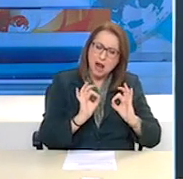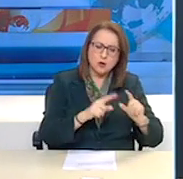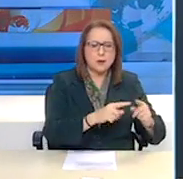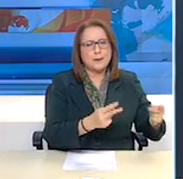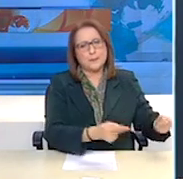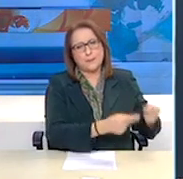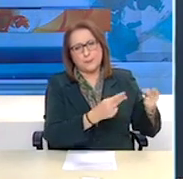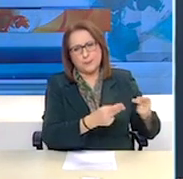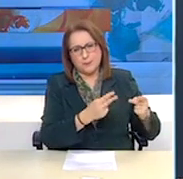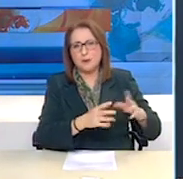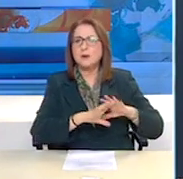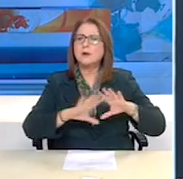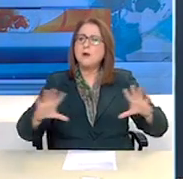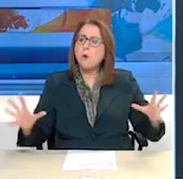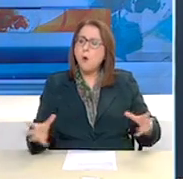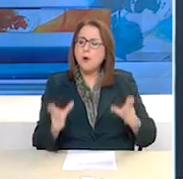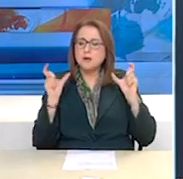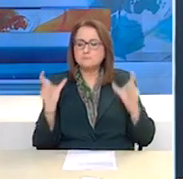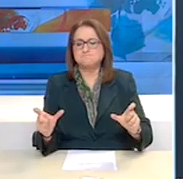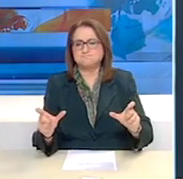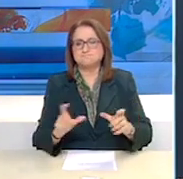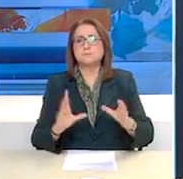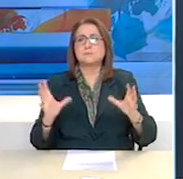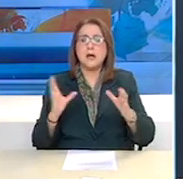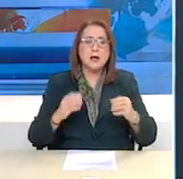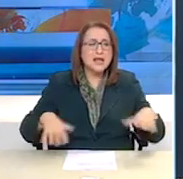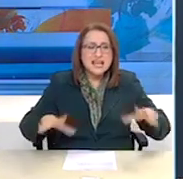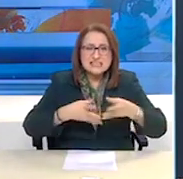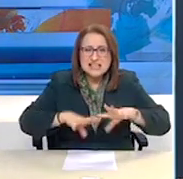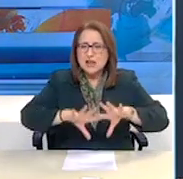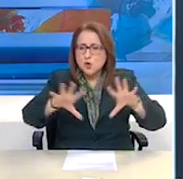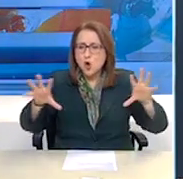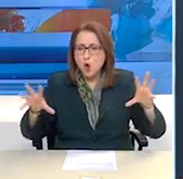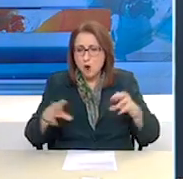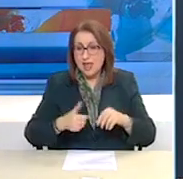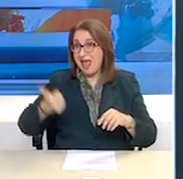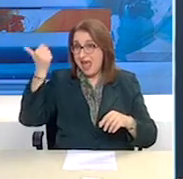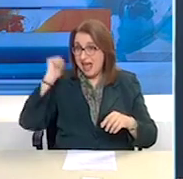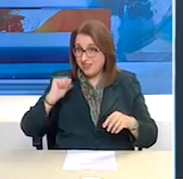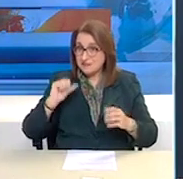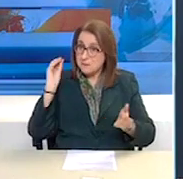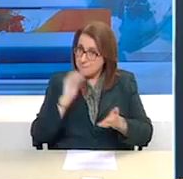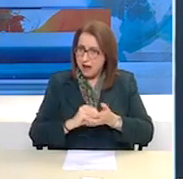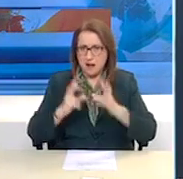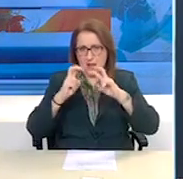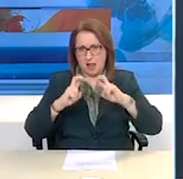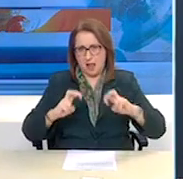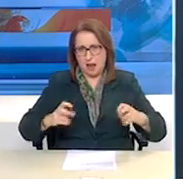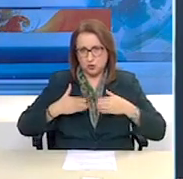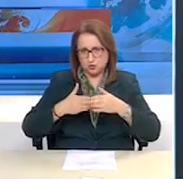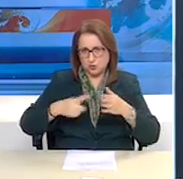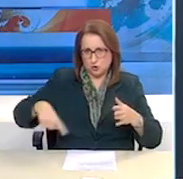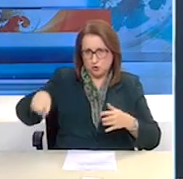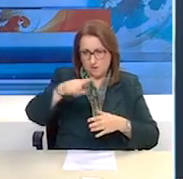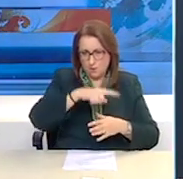και περιορισμό των κοινωνικών επαφών. Χθες, 31 Μαρτίου, πραγματοποιήθηκε έλεγχος στο υπόλοιπο πλήρωμα του πλοίου από κλιμάκιο του ΕΟΔΗ, τα